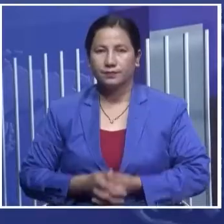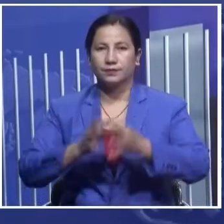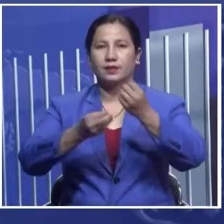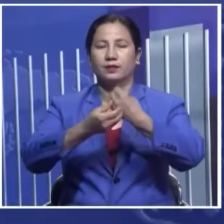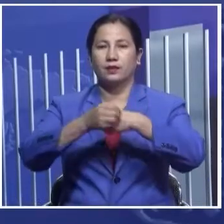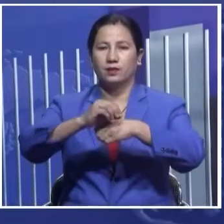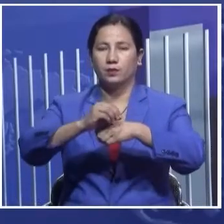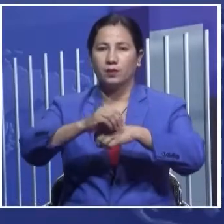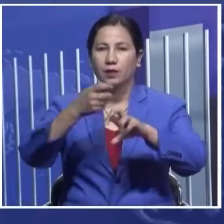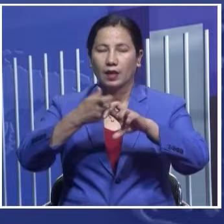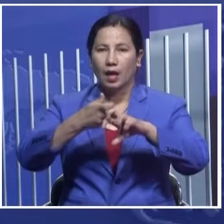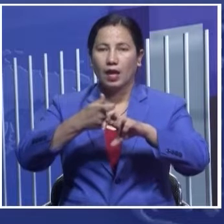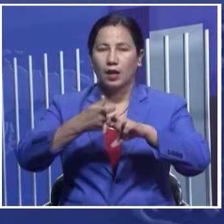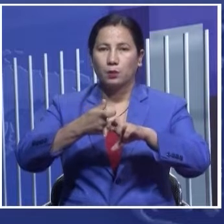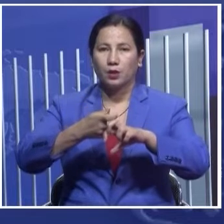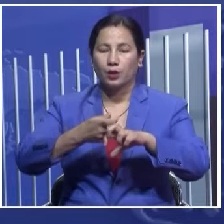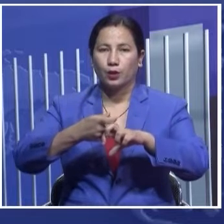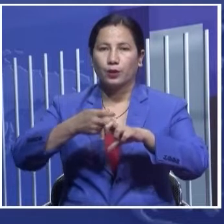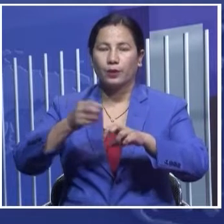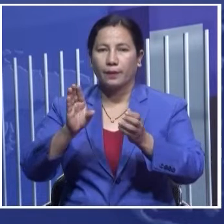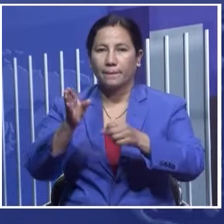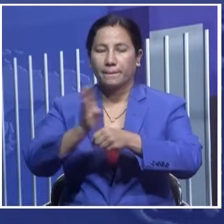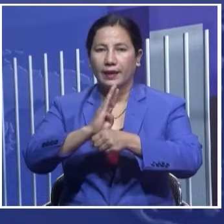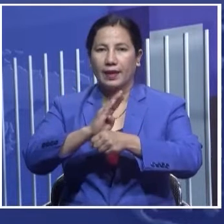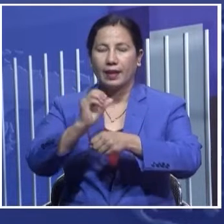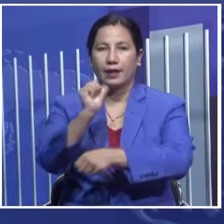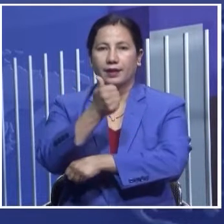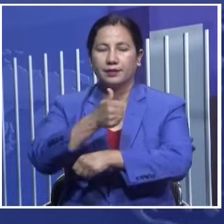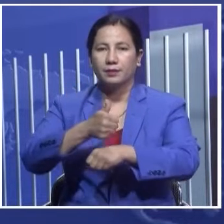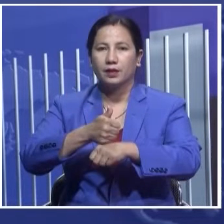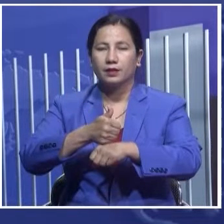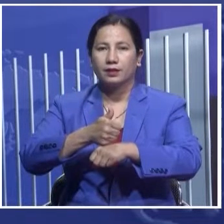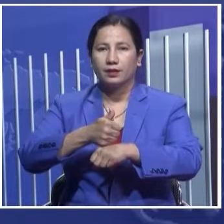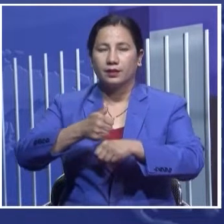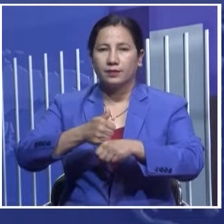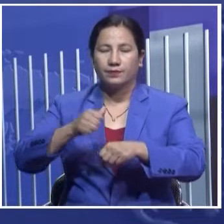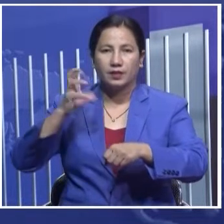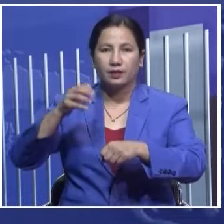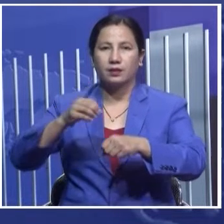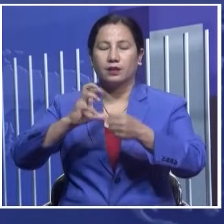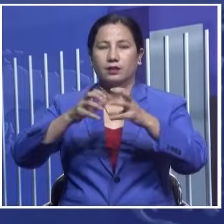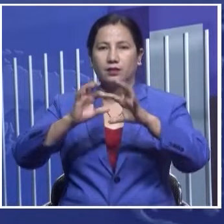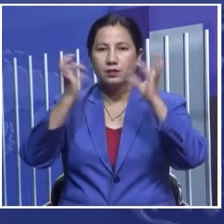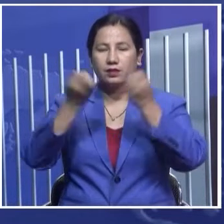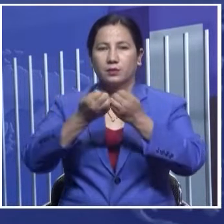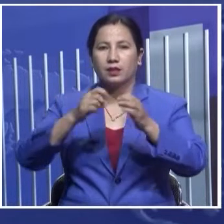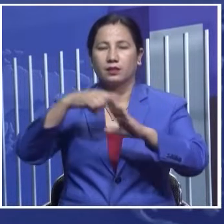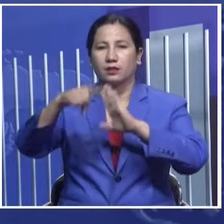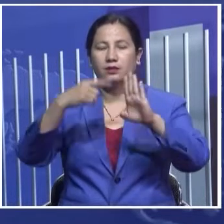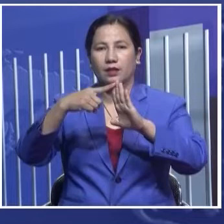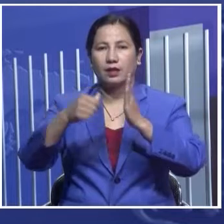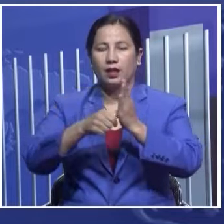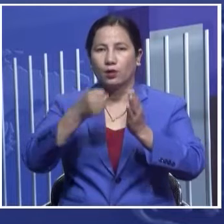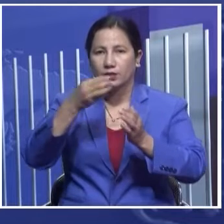देशभर गम्भीर आर्थिक सङ्कटबाट गुज्रिरहेका बेला राष्ट्रपति गोटाबाया राजापाक्षले अन्तर्राष्ट्रिय समुदायसँग श्रीलङ्कालाई